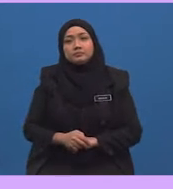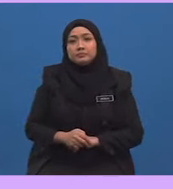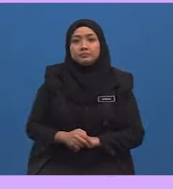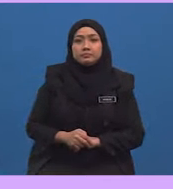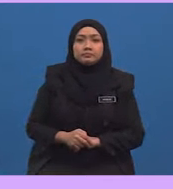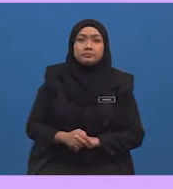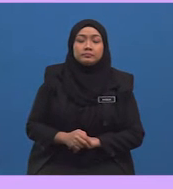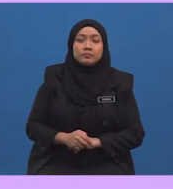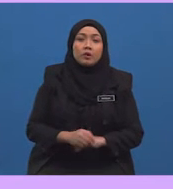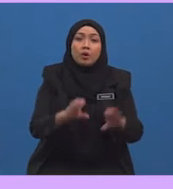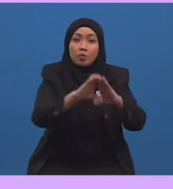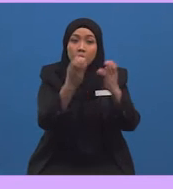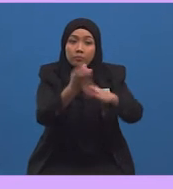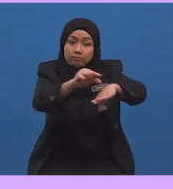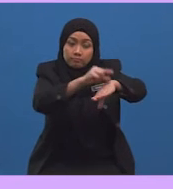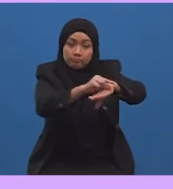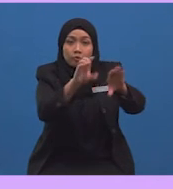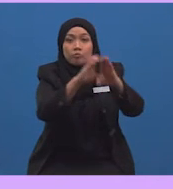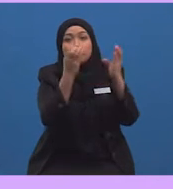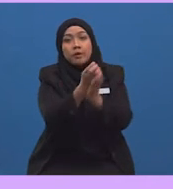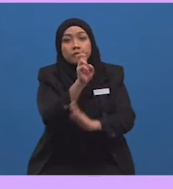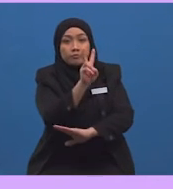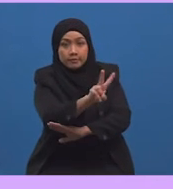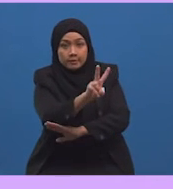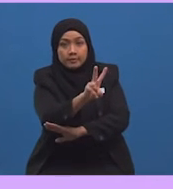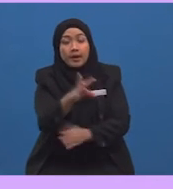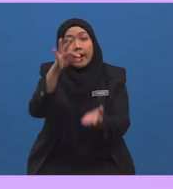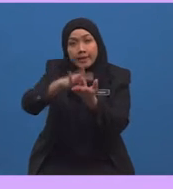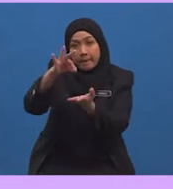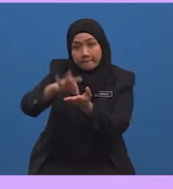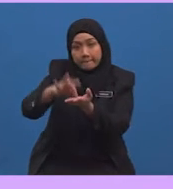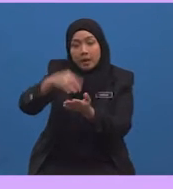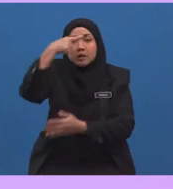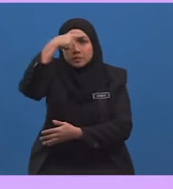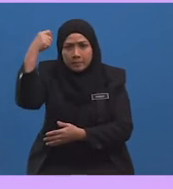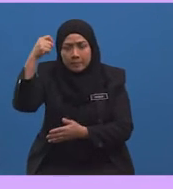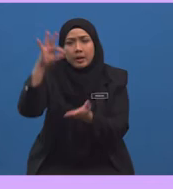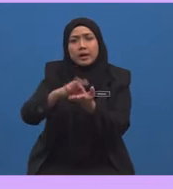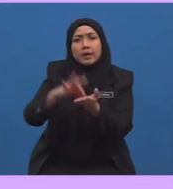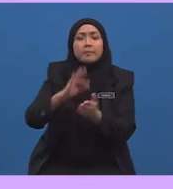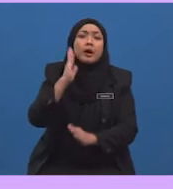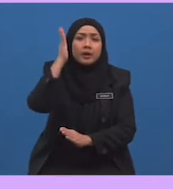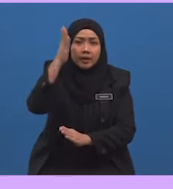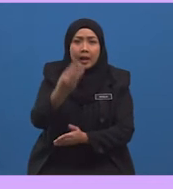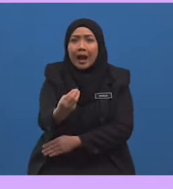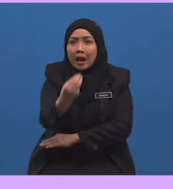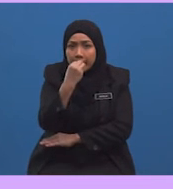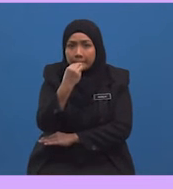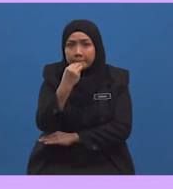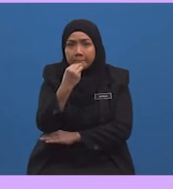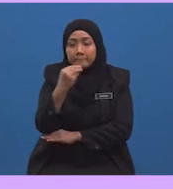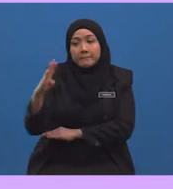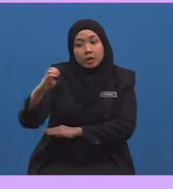Manakala pengguna sekunder merupakan ayam. Ini disebabkan ayam akan memakan pengguna primer.